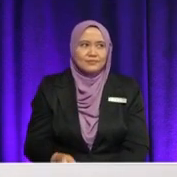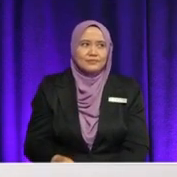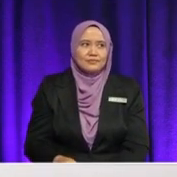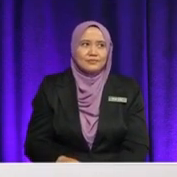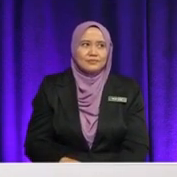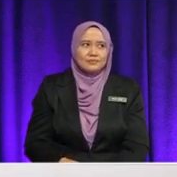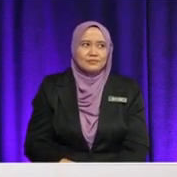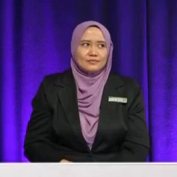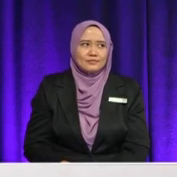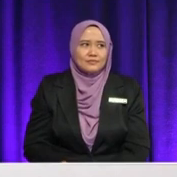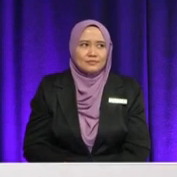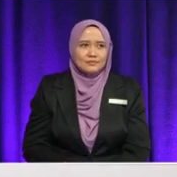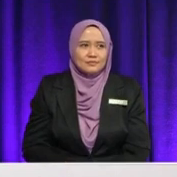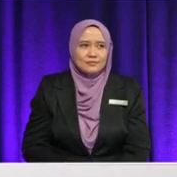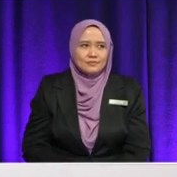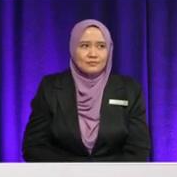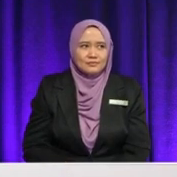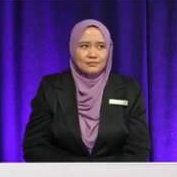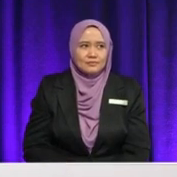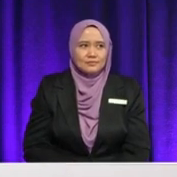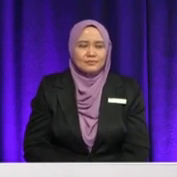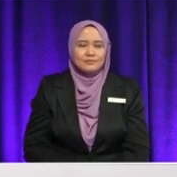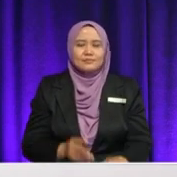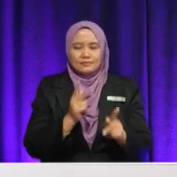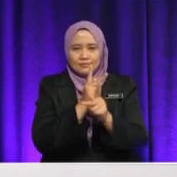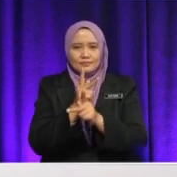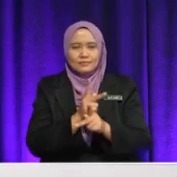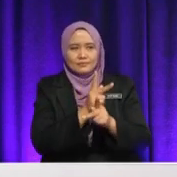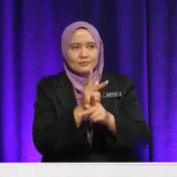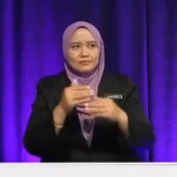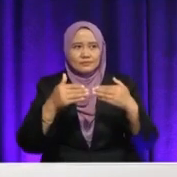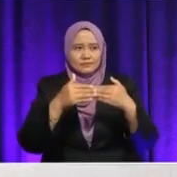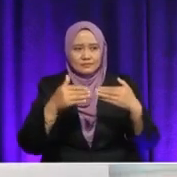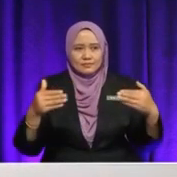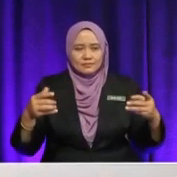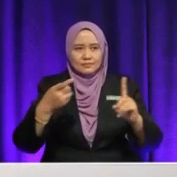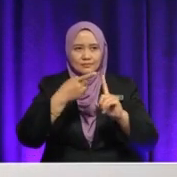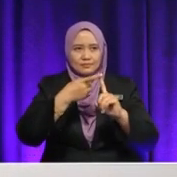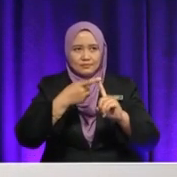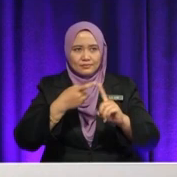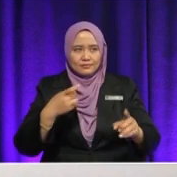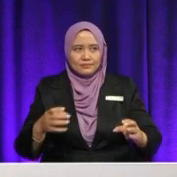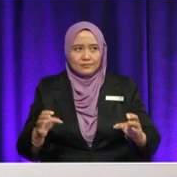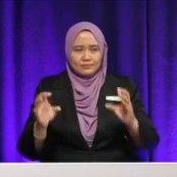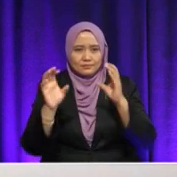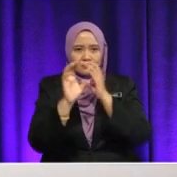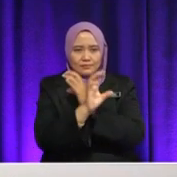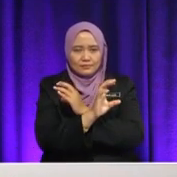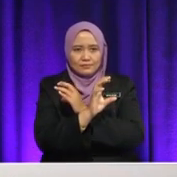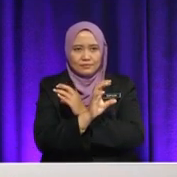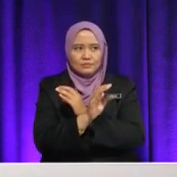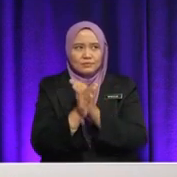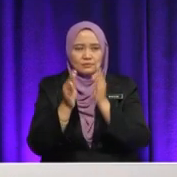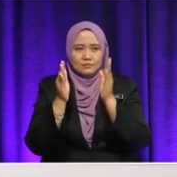sekian lama dikecapi oleh gak jelas menjaga sebaran daripada dicuri hubungi oleh kuasa asing dengan membuat